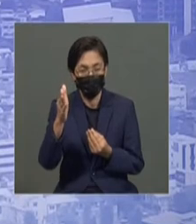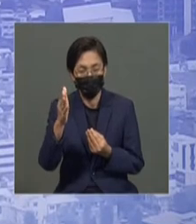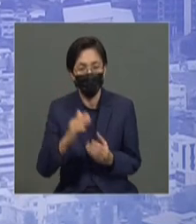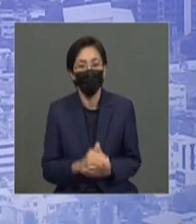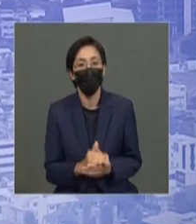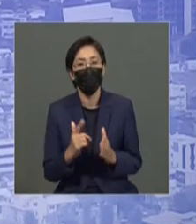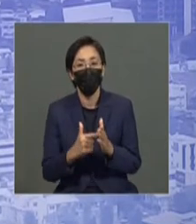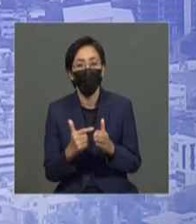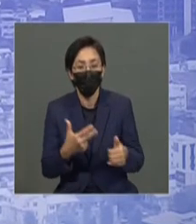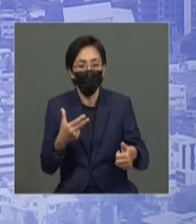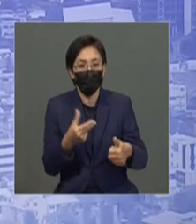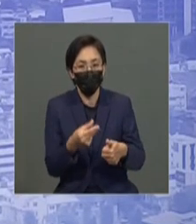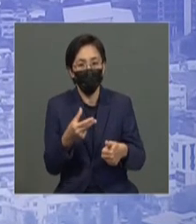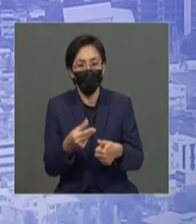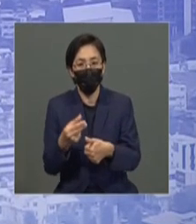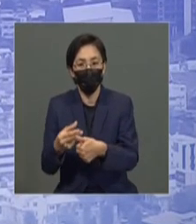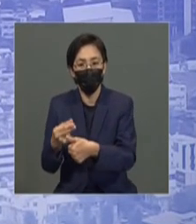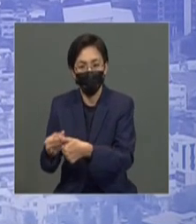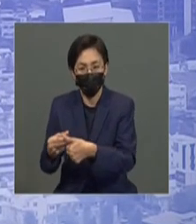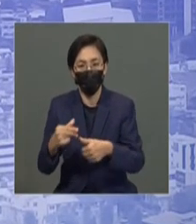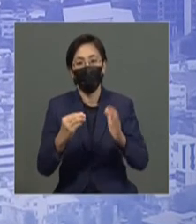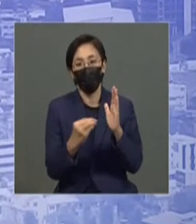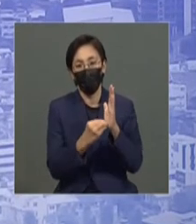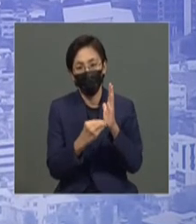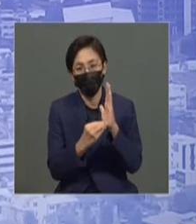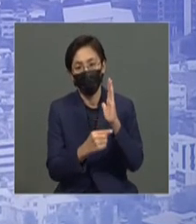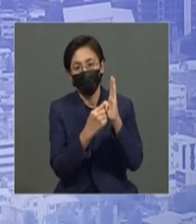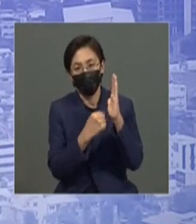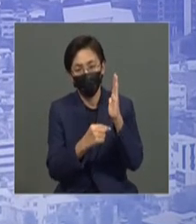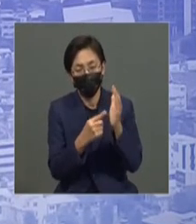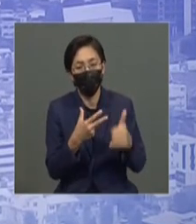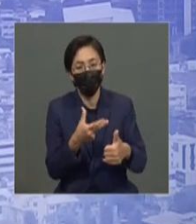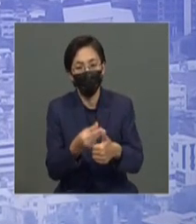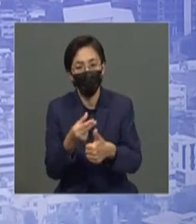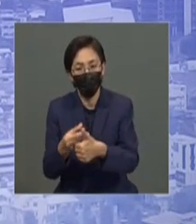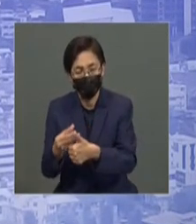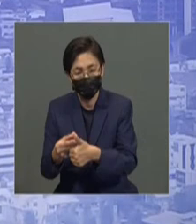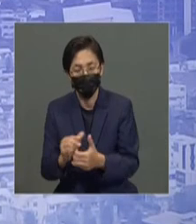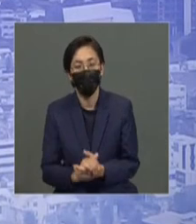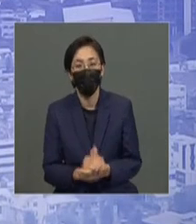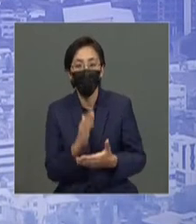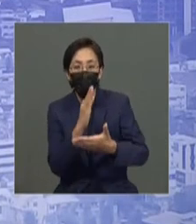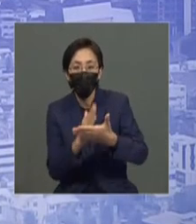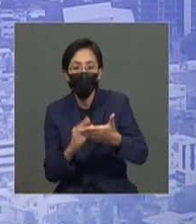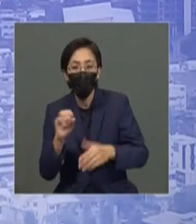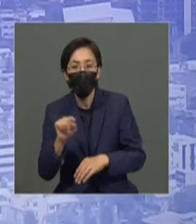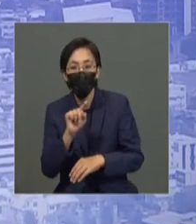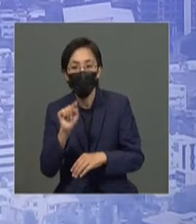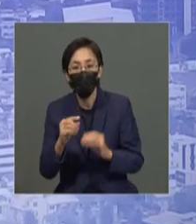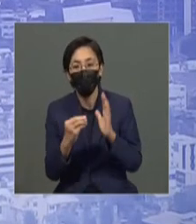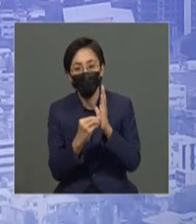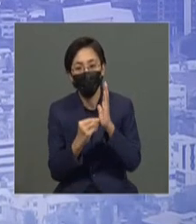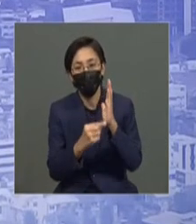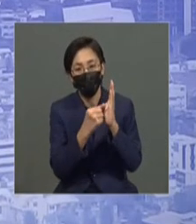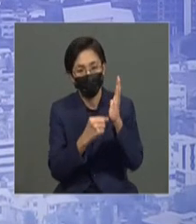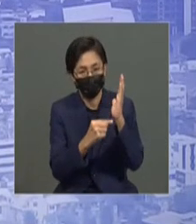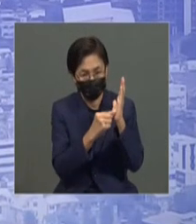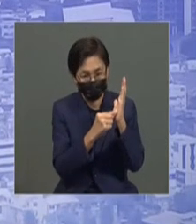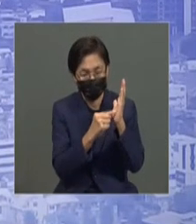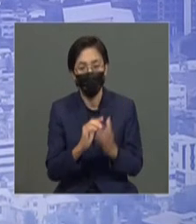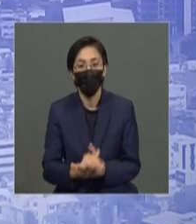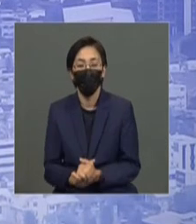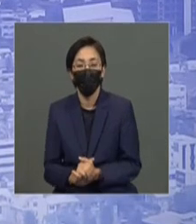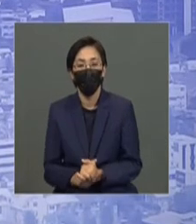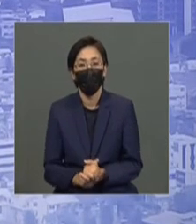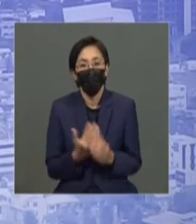ระดมฉีดโดยเฉพาะในพื้นที่กทม.และปริมณฑลนะคะครึ่งหนึ่งจะอยู่ที่กทม.และปริมณฑลรว